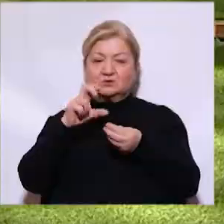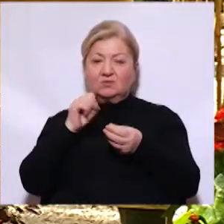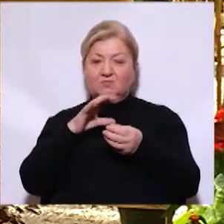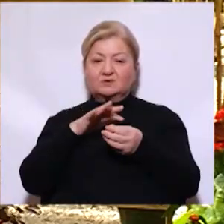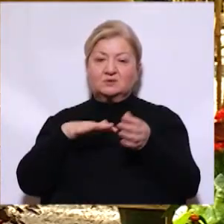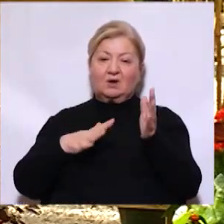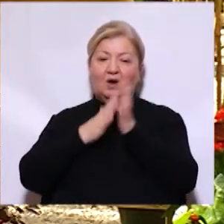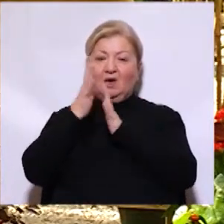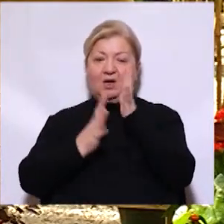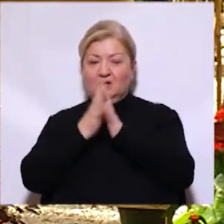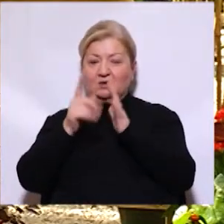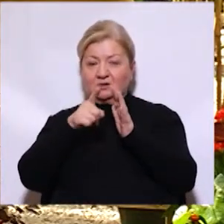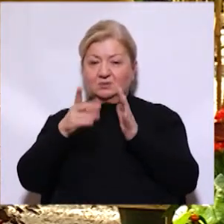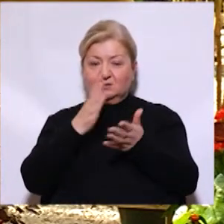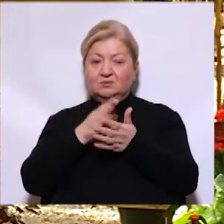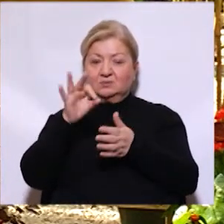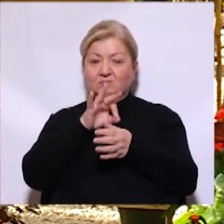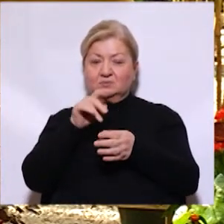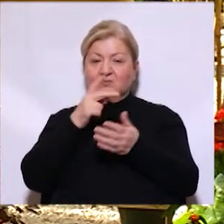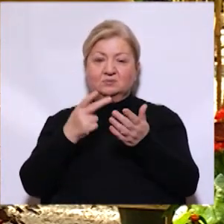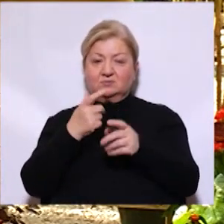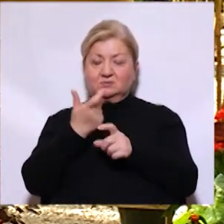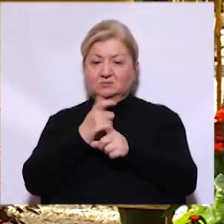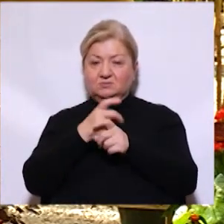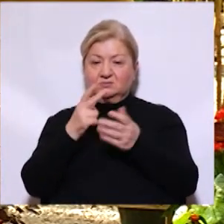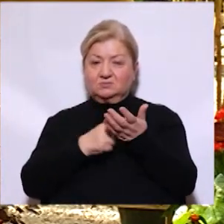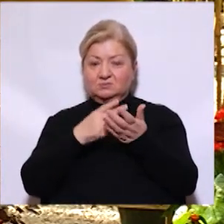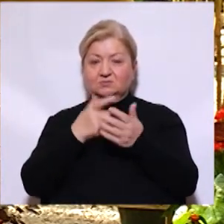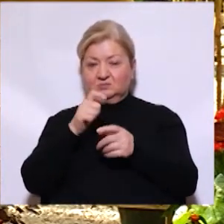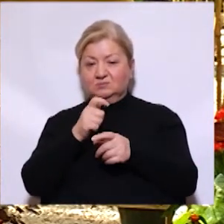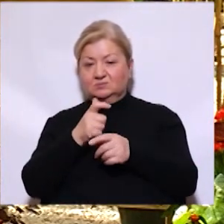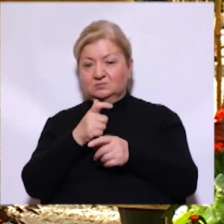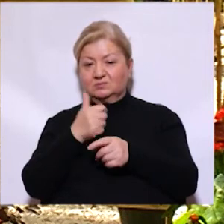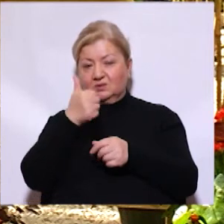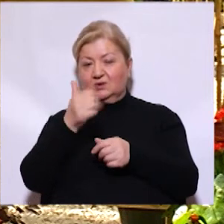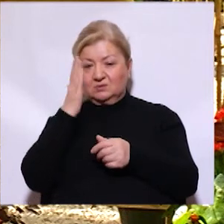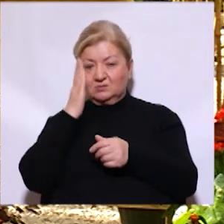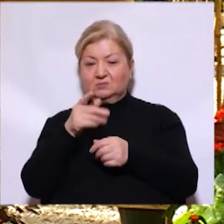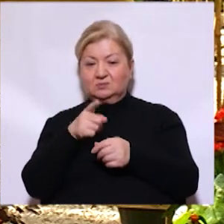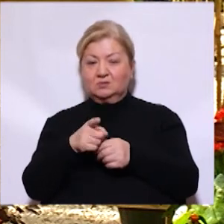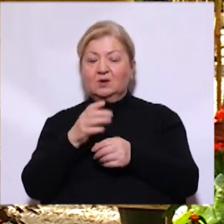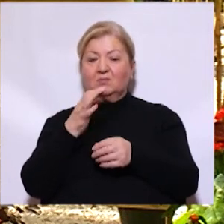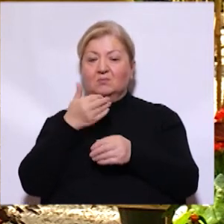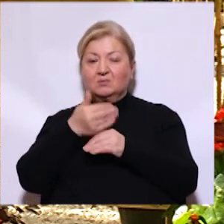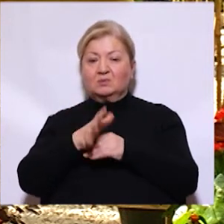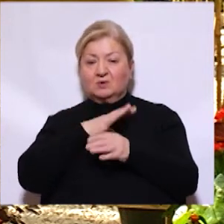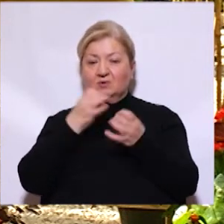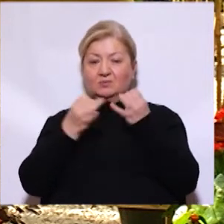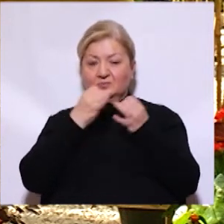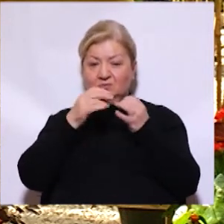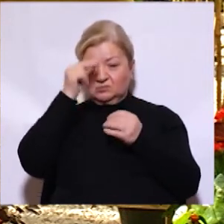იქაც ამ თემაზე არის ლაპარაკი და ამ წიგნის წაკითხვასაც აუცილებლად გირჩევთ, ხო? შემდეგ უკვე